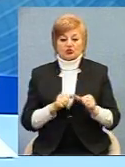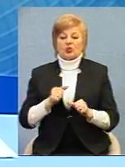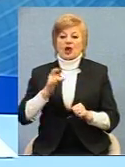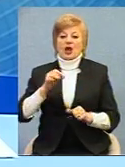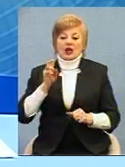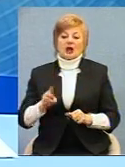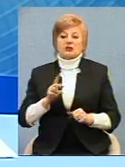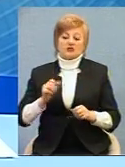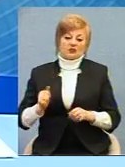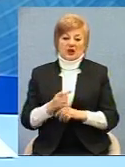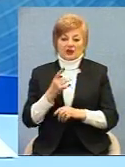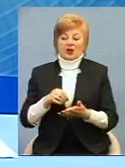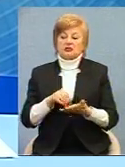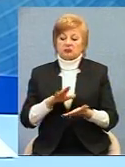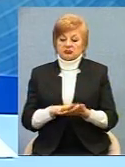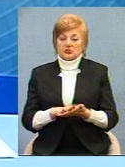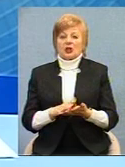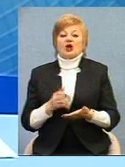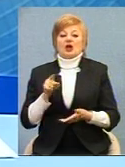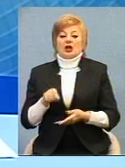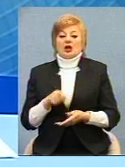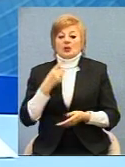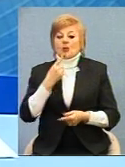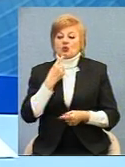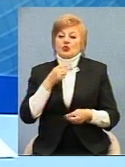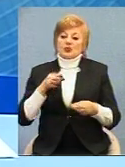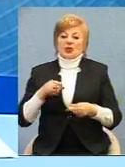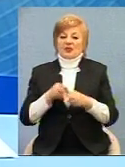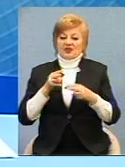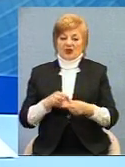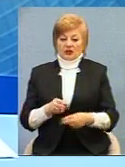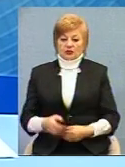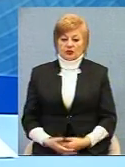вперше. У Міністерстві охорони здоров'я взяли курс на профілактику.